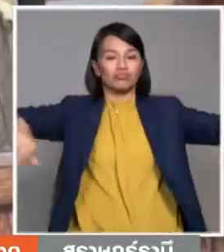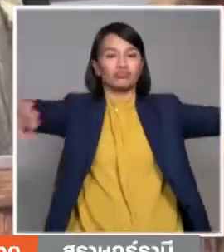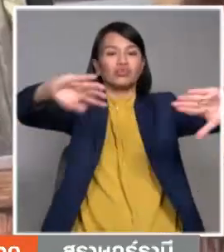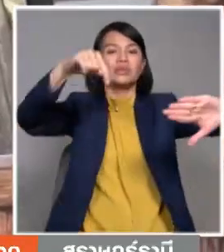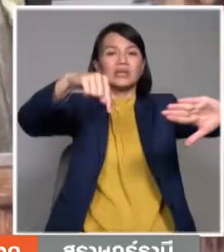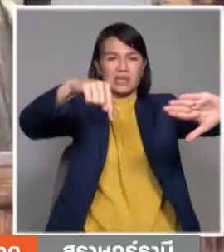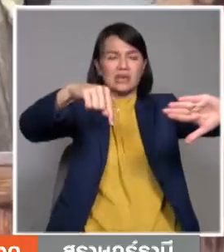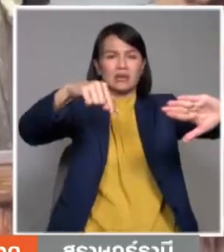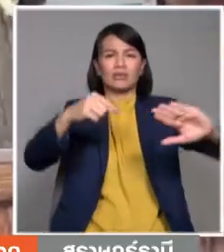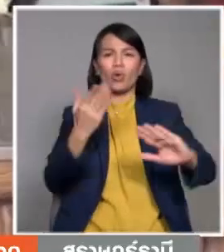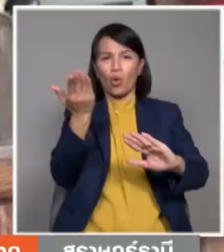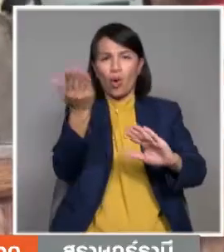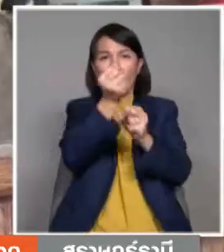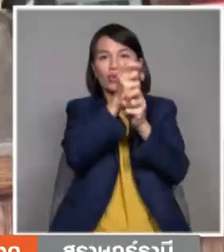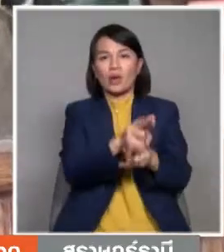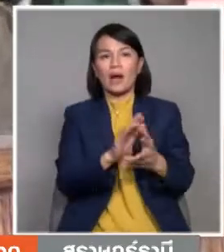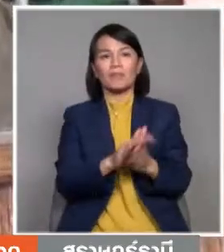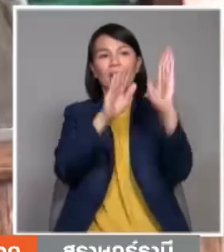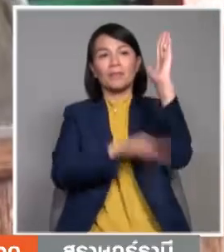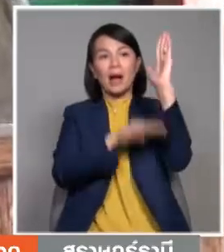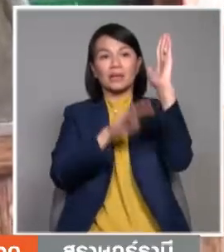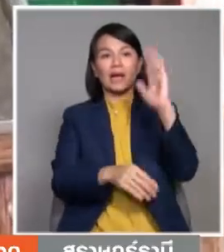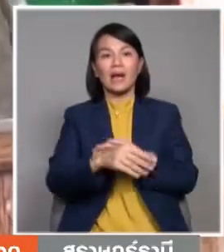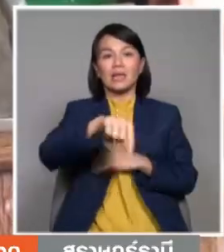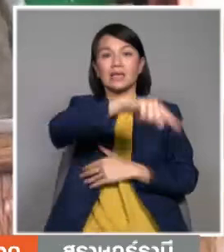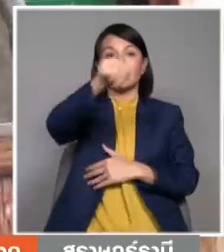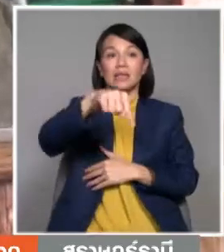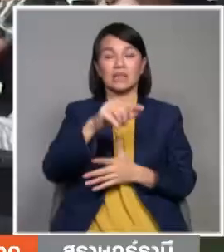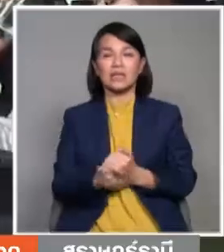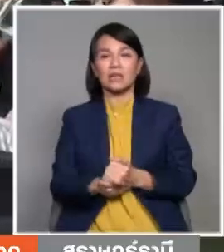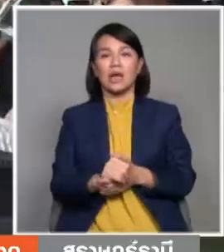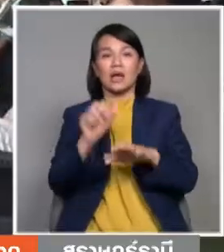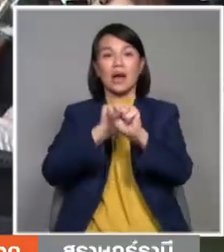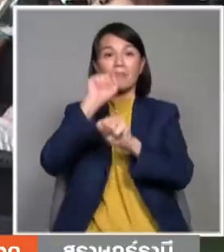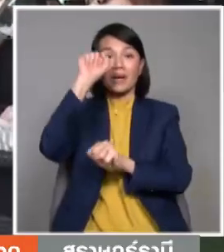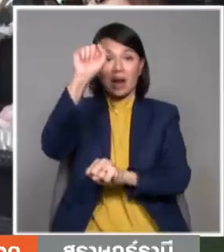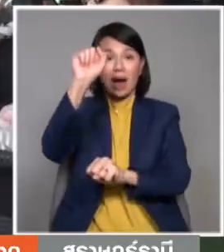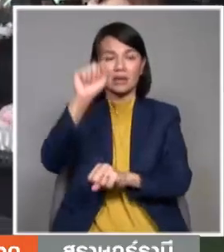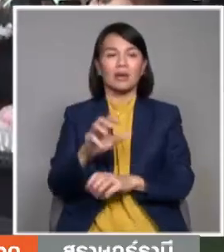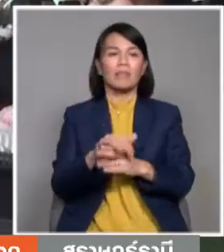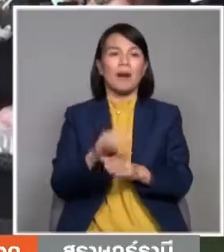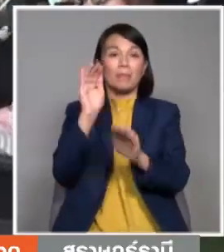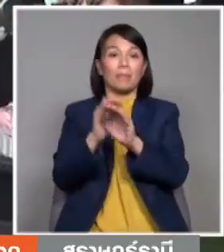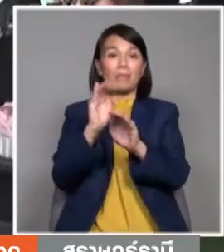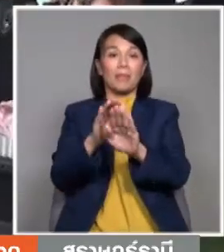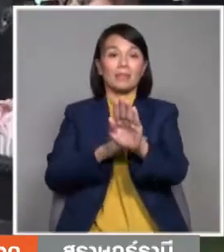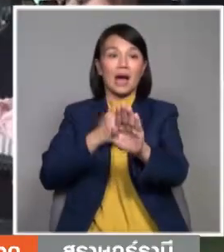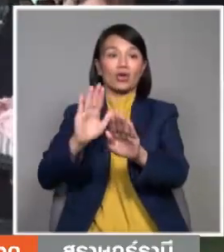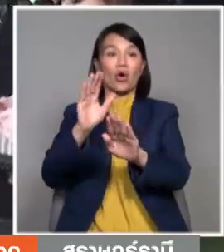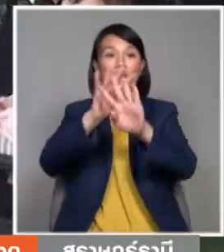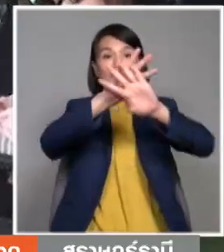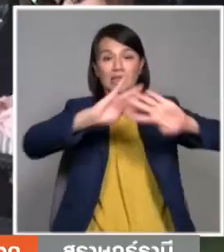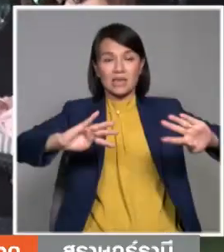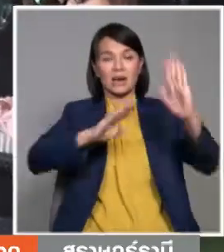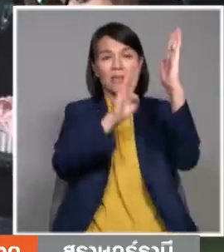ภานั่นเองที่ผ่านมาในพื้นที่ภาคใต้อุทยานแห่งชาติที่ได้รับการประกาศเป็นมรดกอาเซียนเพิ่มขึ้นมีจำนวน2แห่ง